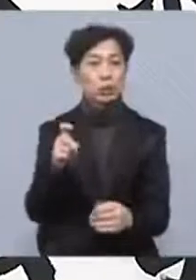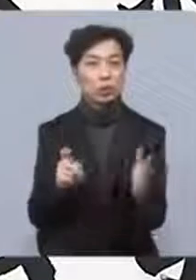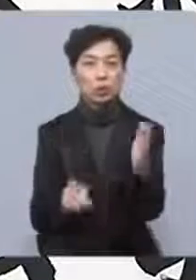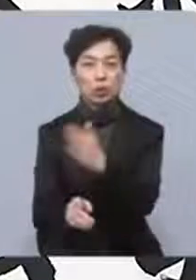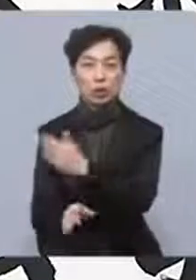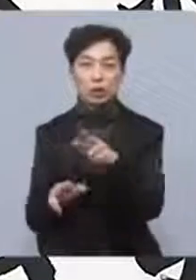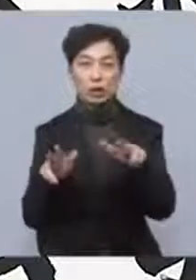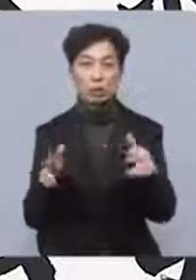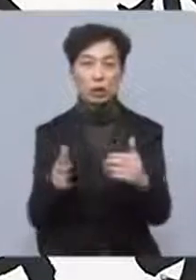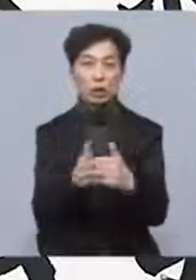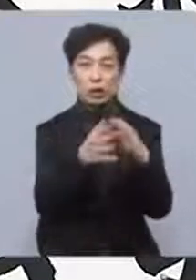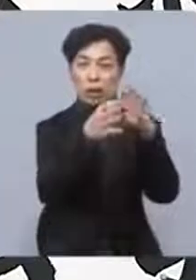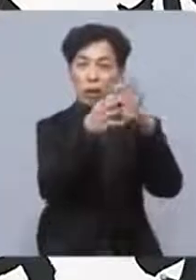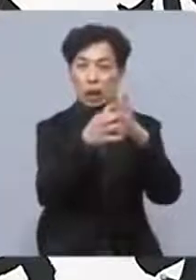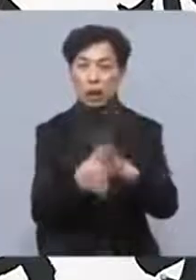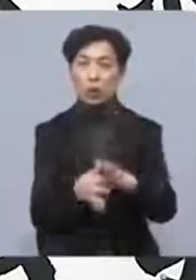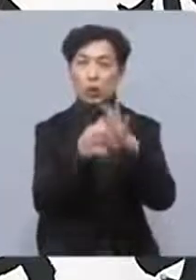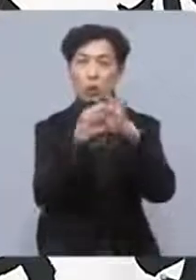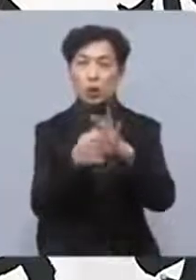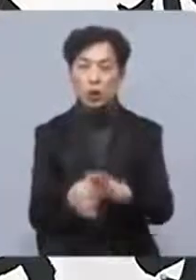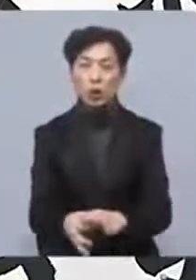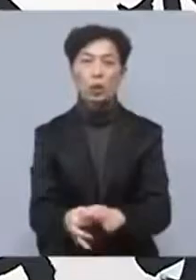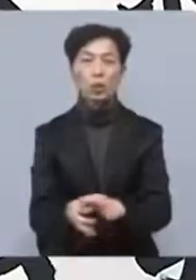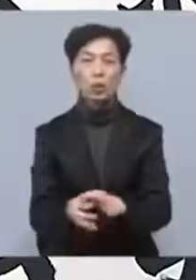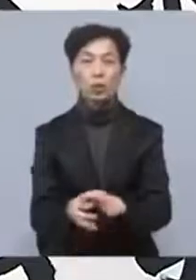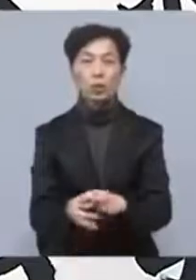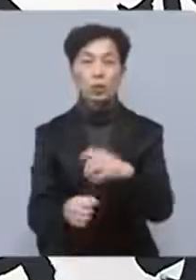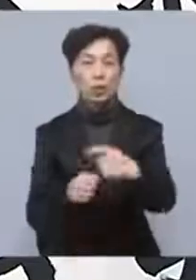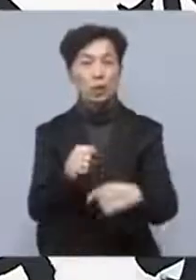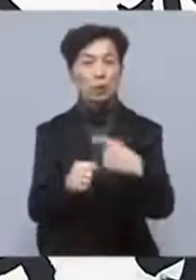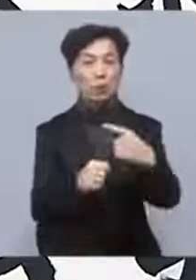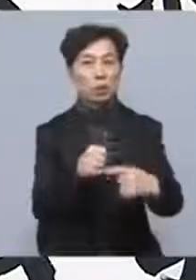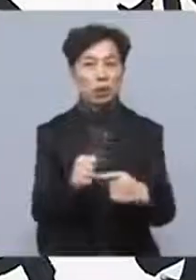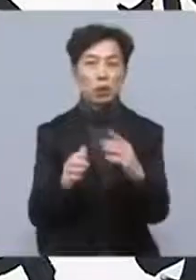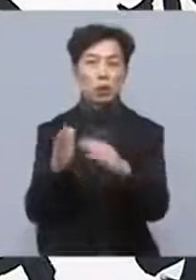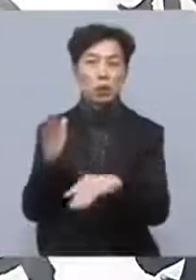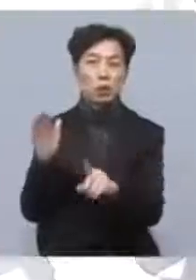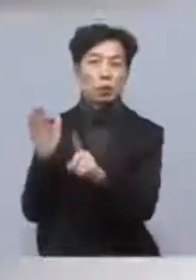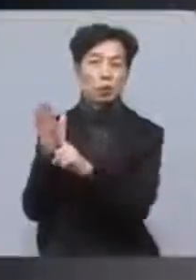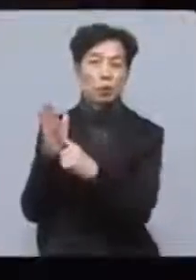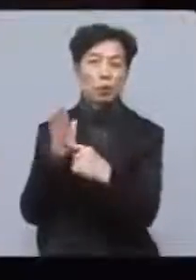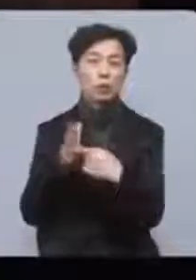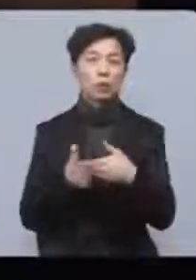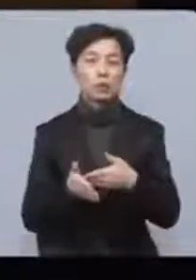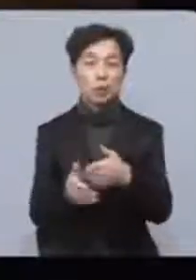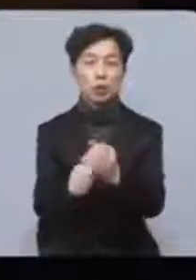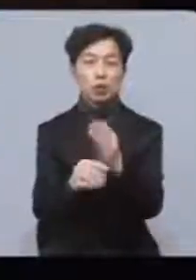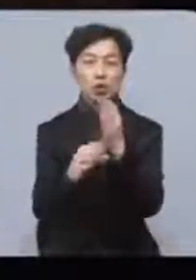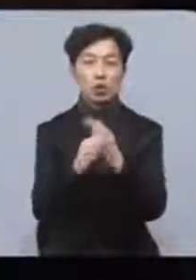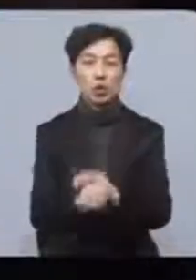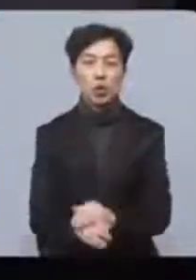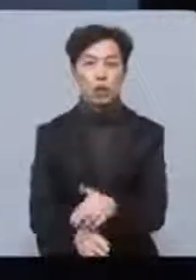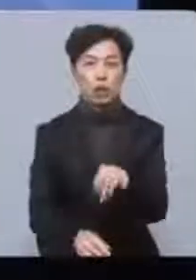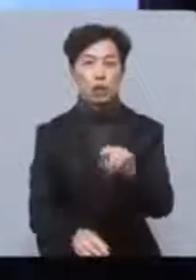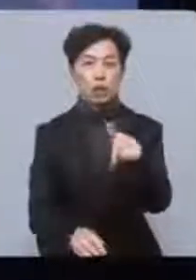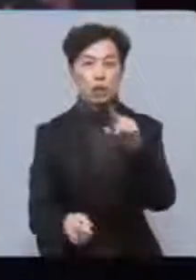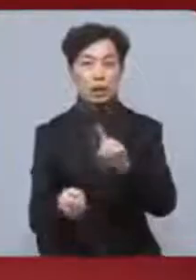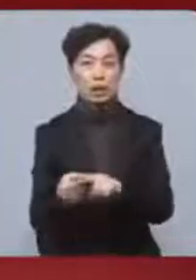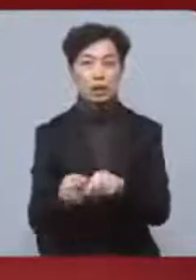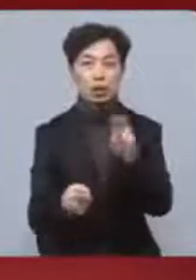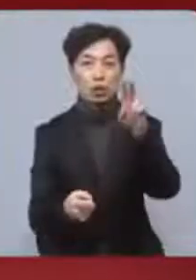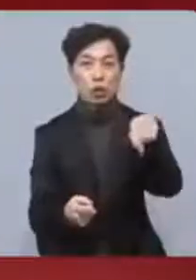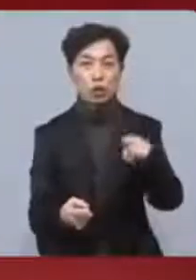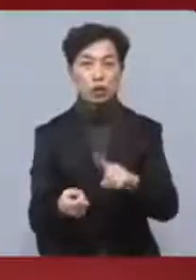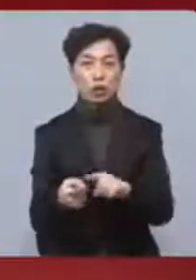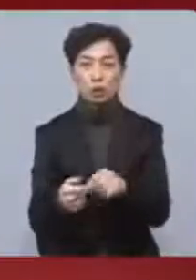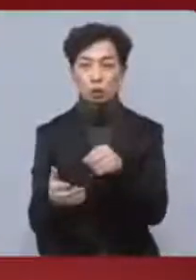해가지고 지금 계속 지금까지 계속 해마다 지금 공모전을 지금 되고 있습니다 직지 가 유네스코 세계 기록 문화